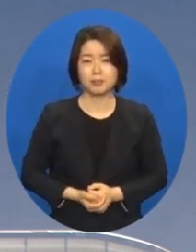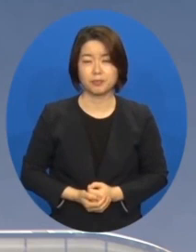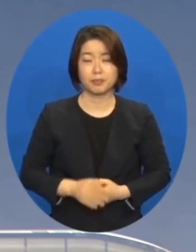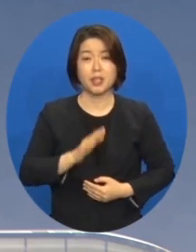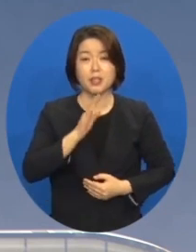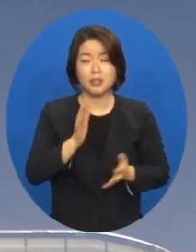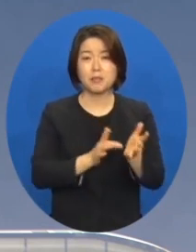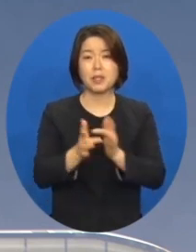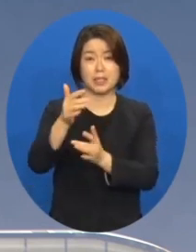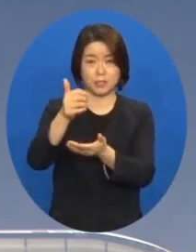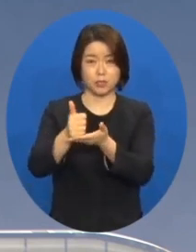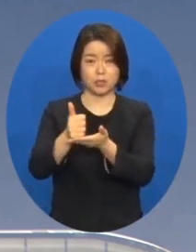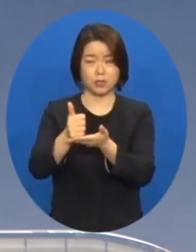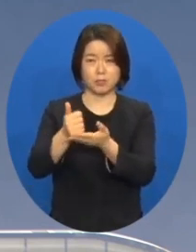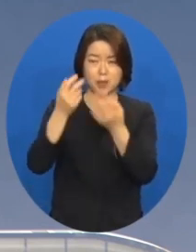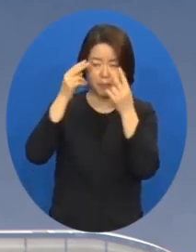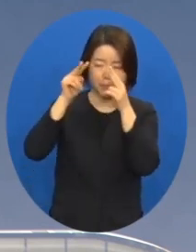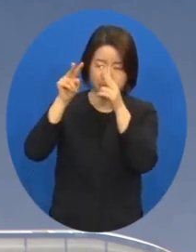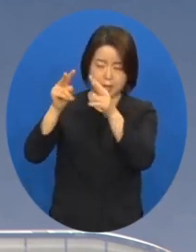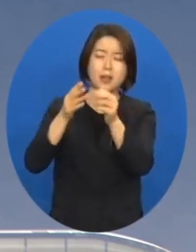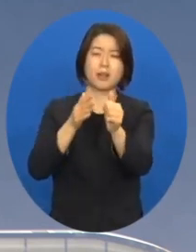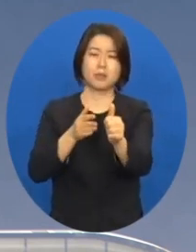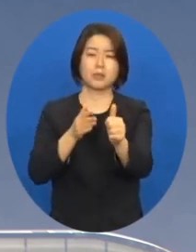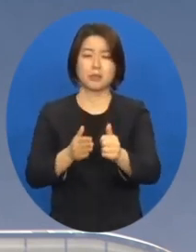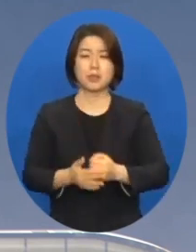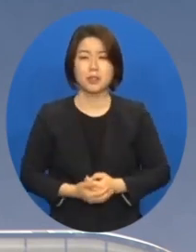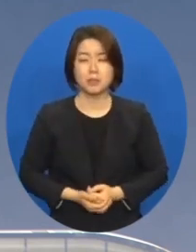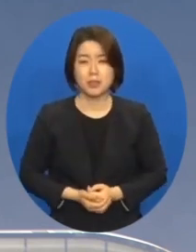정말 예수님을 바라보시기 바랍니다.